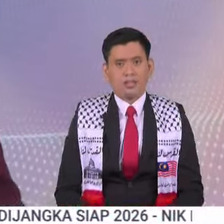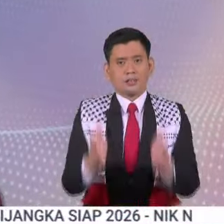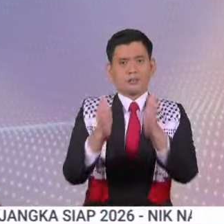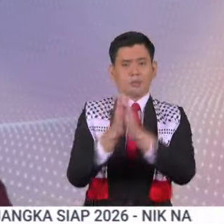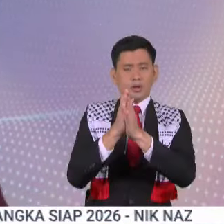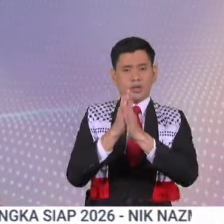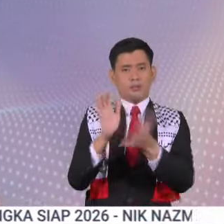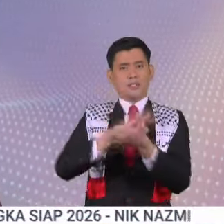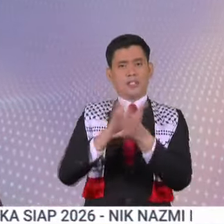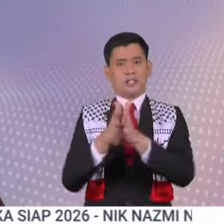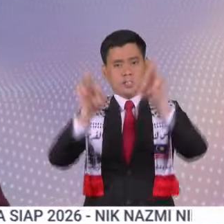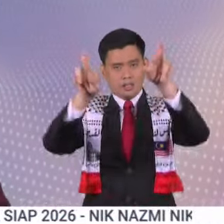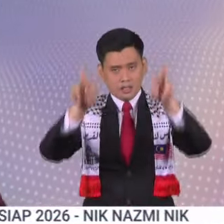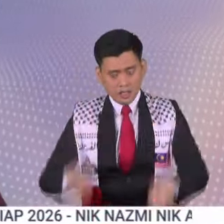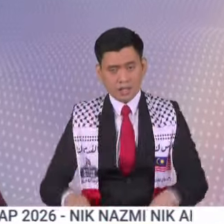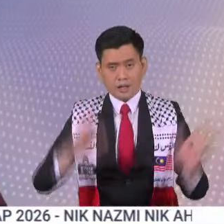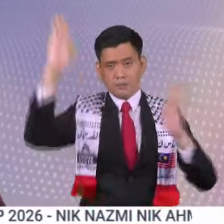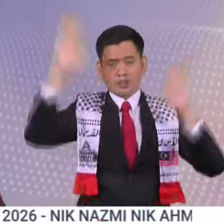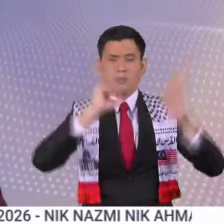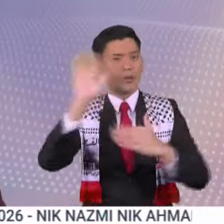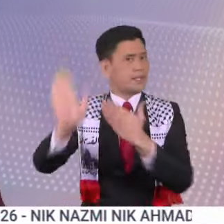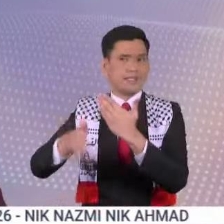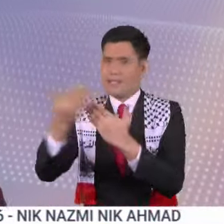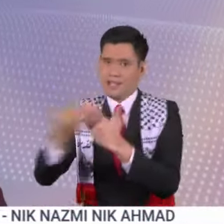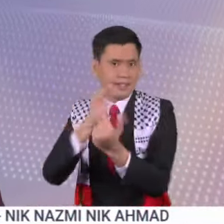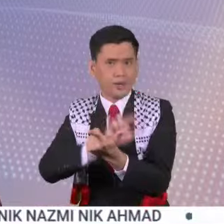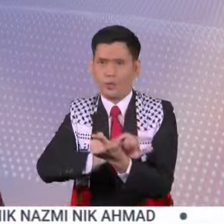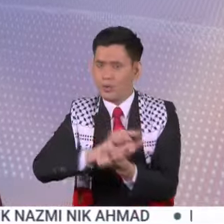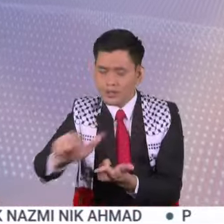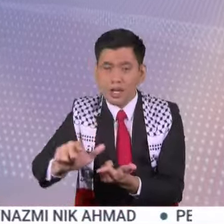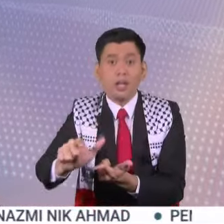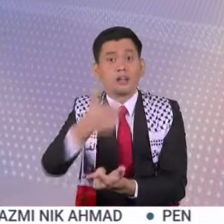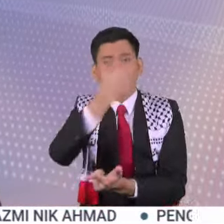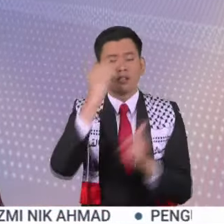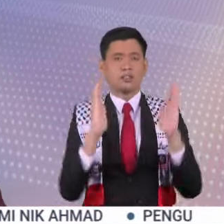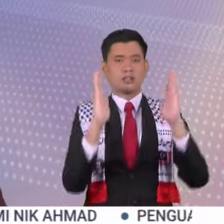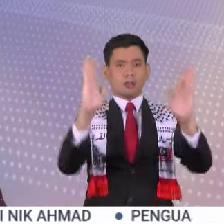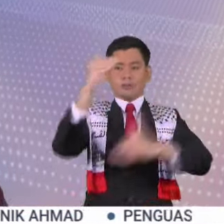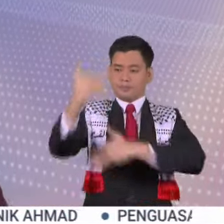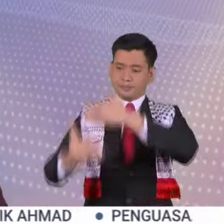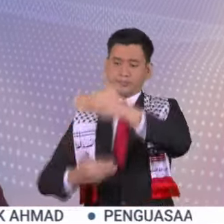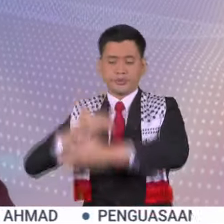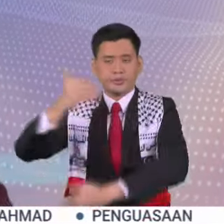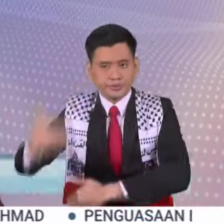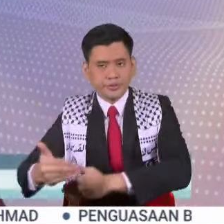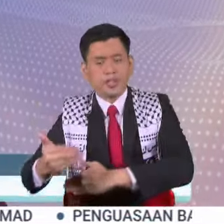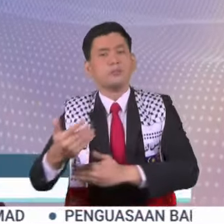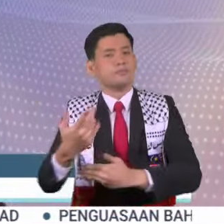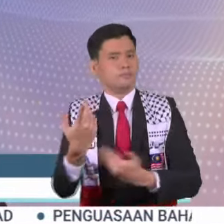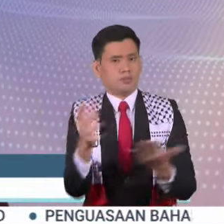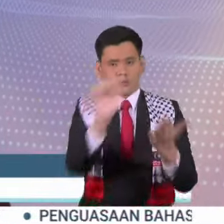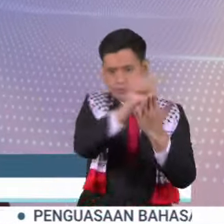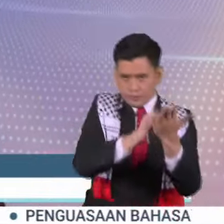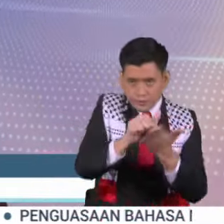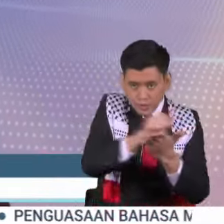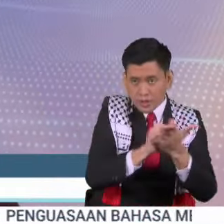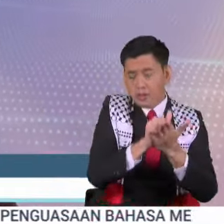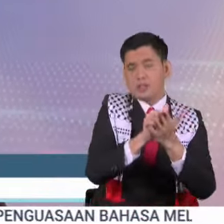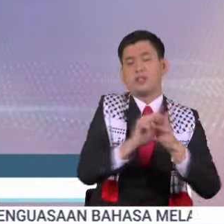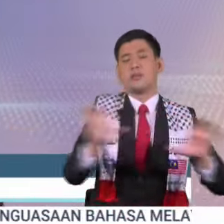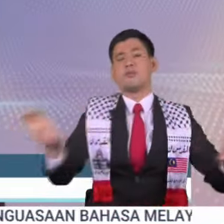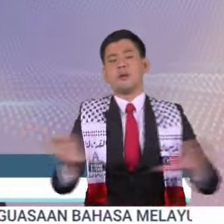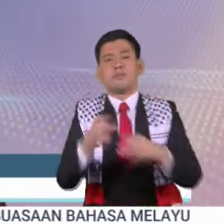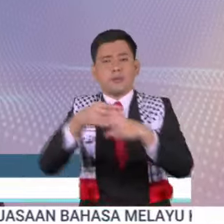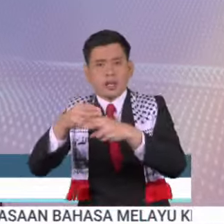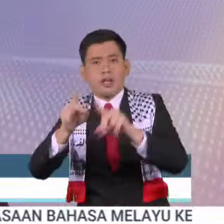permohonan kewarganegaraan tidak akan sewenang-wenangnya diluluskan meskipun tempoh pemprosesan tapisan keselamatan dipendekkan